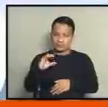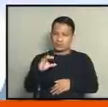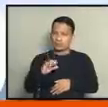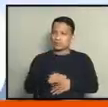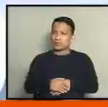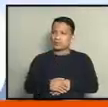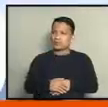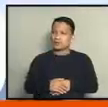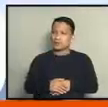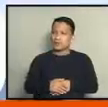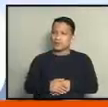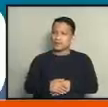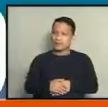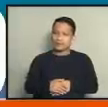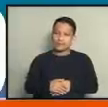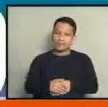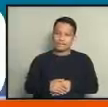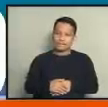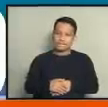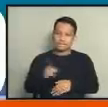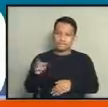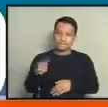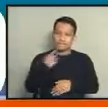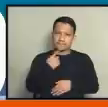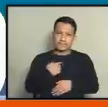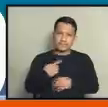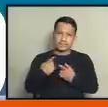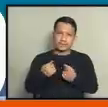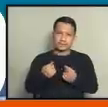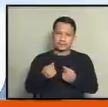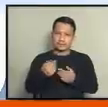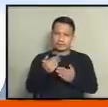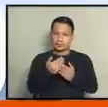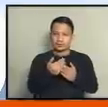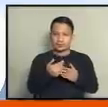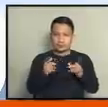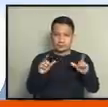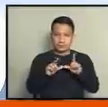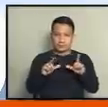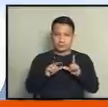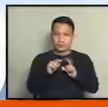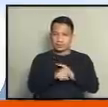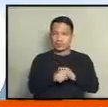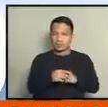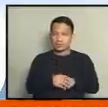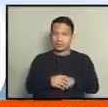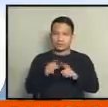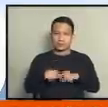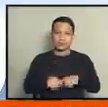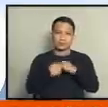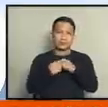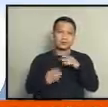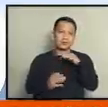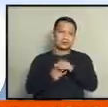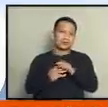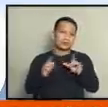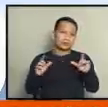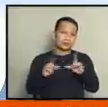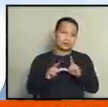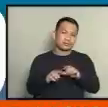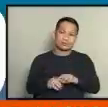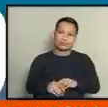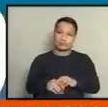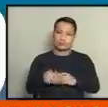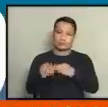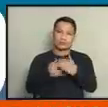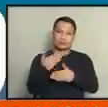Sir, ganito po mangyayari, sir, ano? Ito po, meron ba kayo mga lisensya? Expire po yung lisensya ko, sir. Oo. Oh. Idadaan